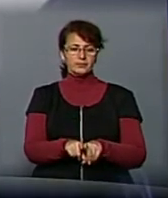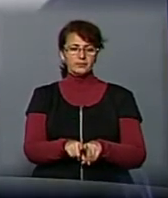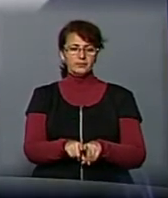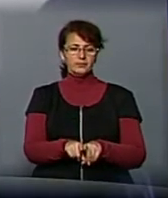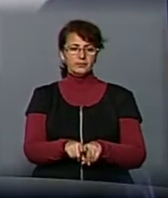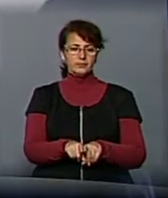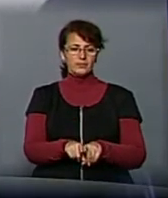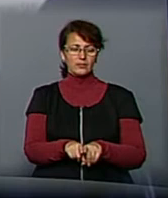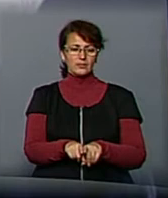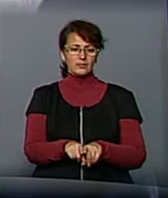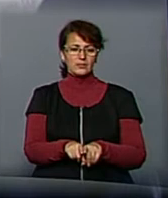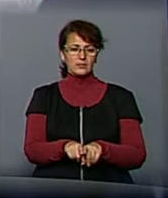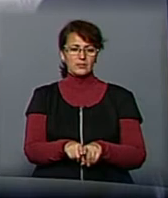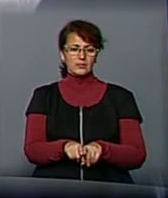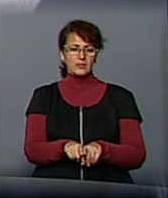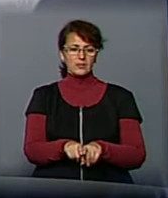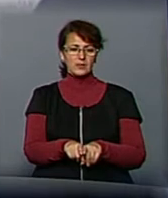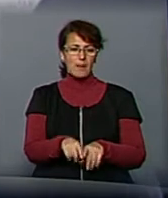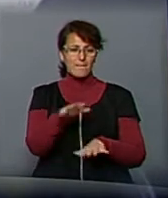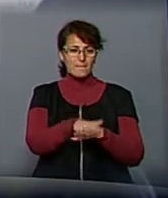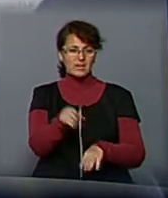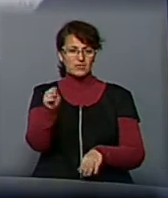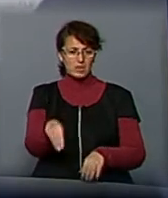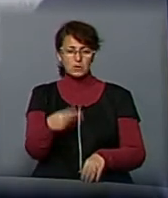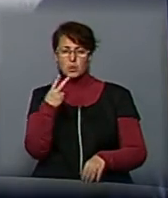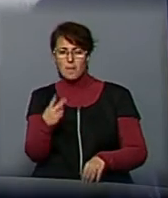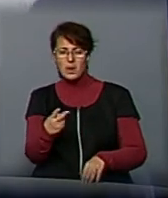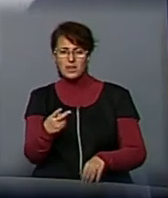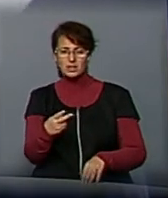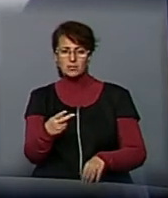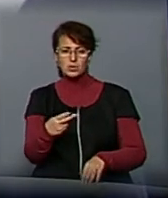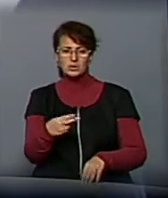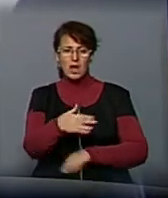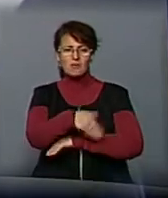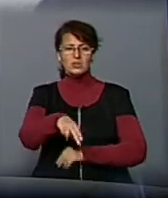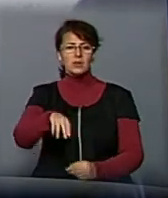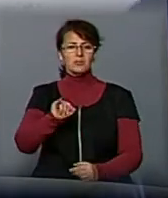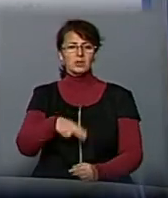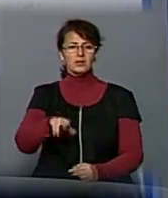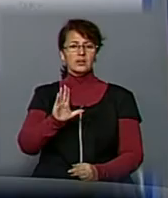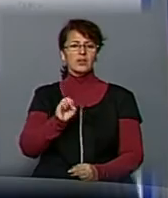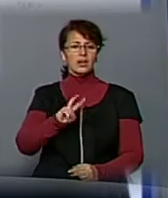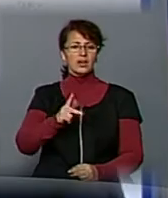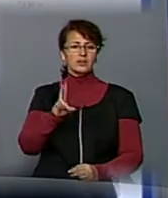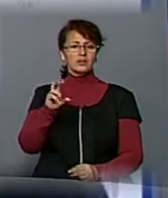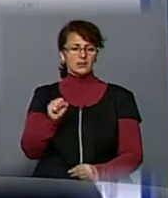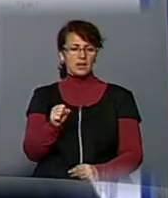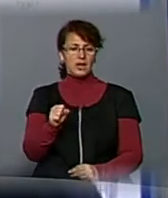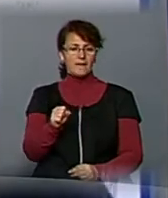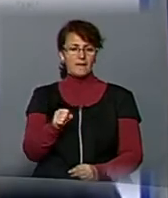На рахунок оплати банківської картки ми бачимо біля паркомату на підвальні то, що ми знаходимося, оплата банківською карткою